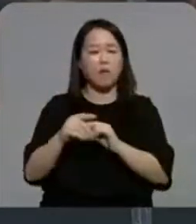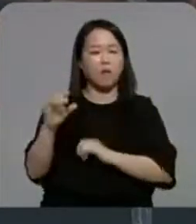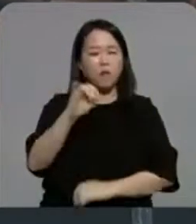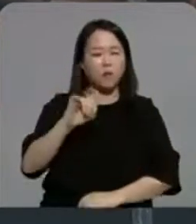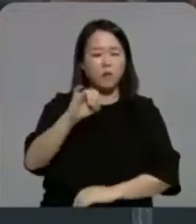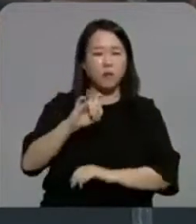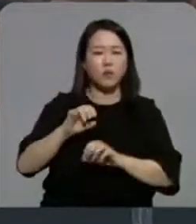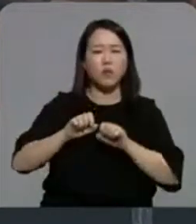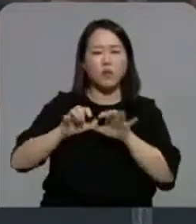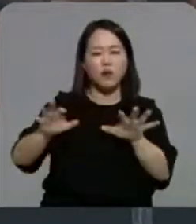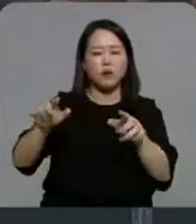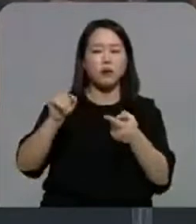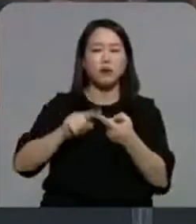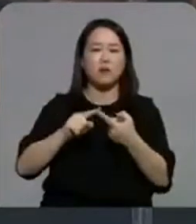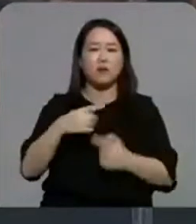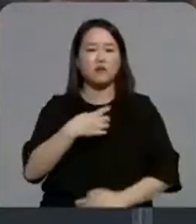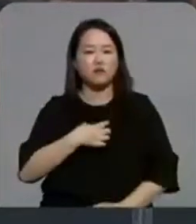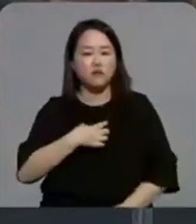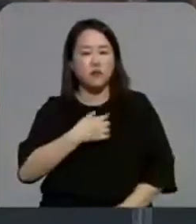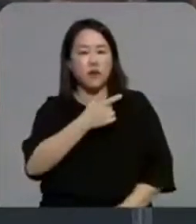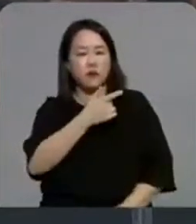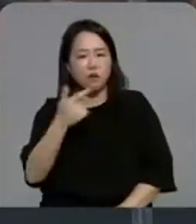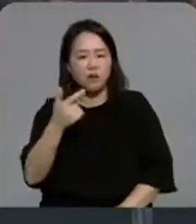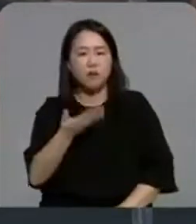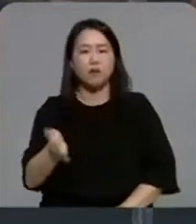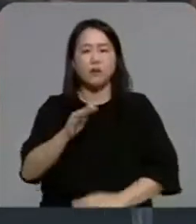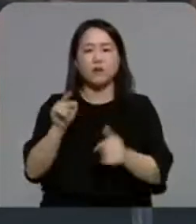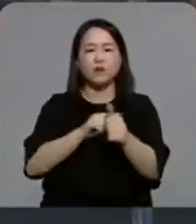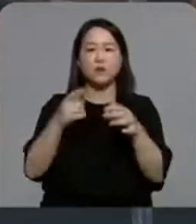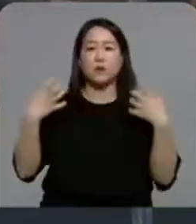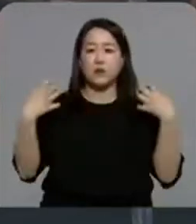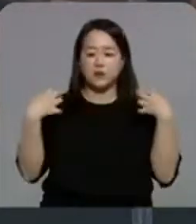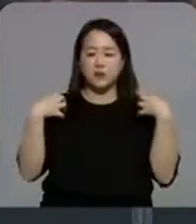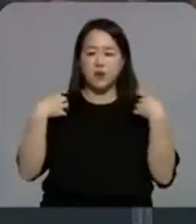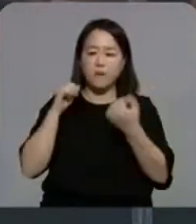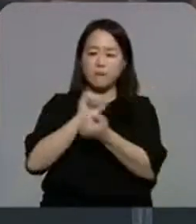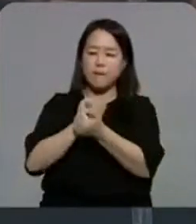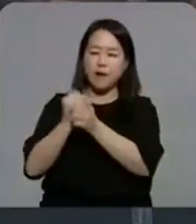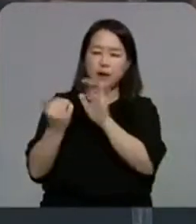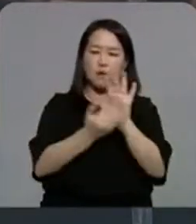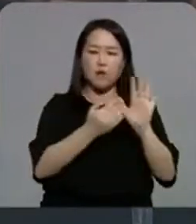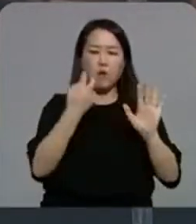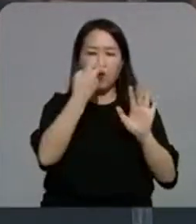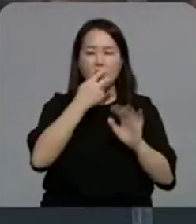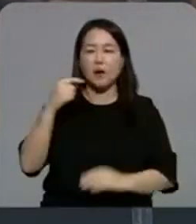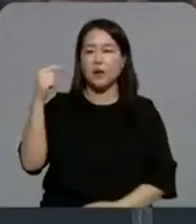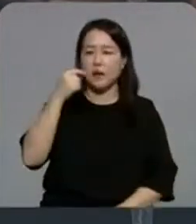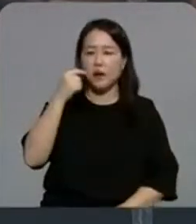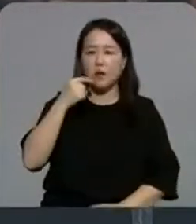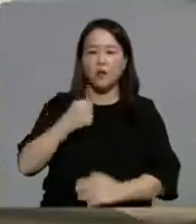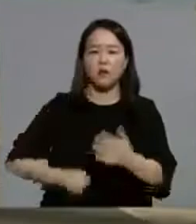않은데요. 교육당국은 방역관리를 보다 강화하기로 했습니다. 오중호 기자입니다.